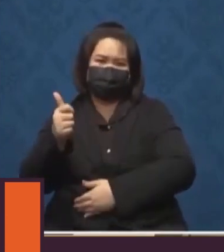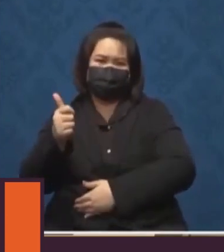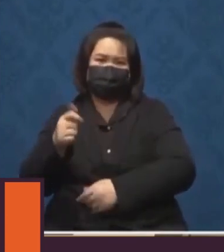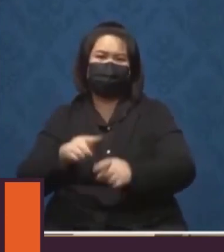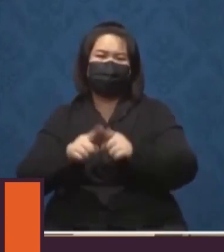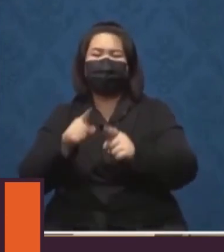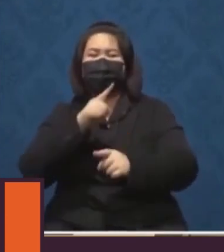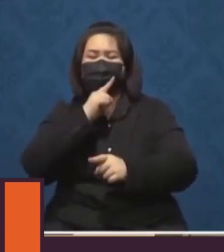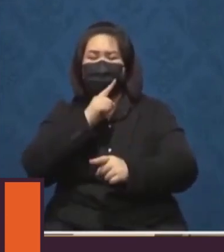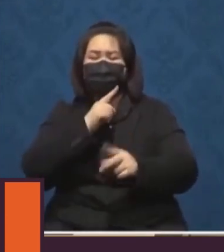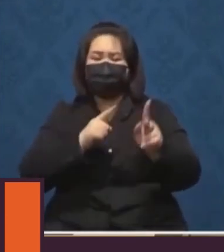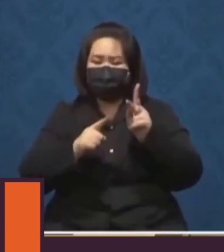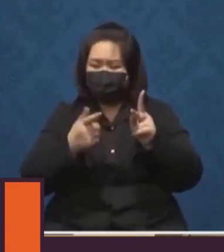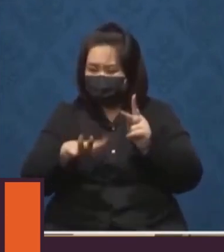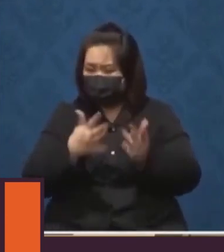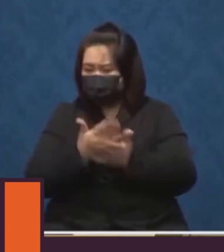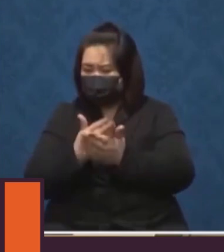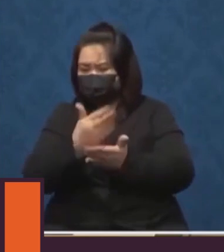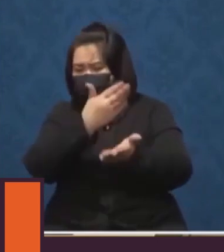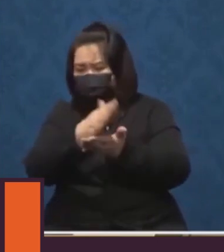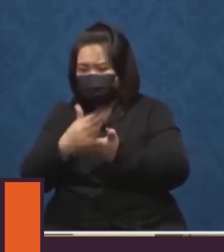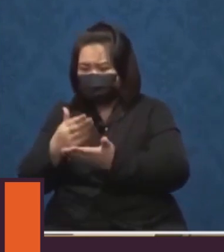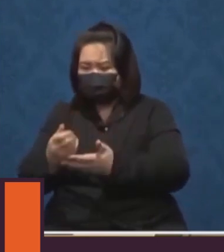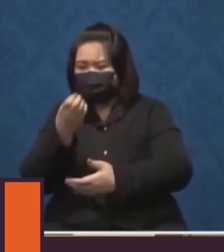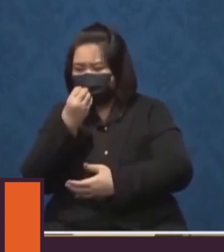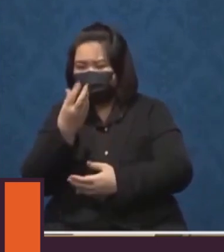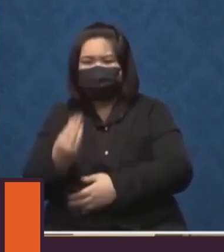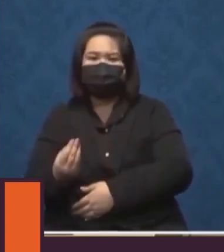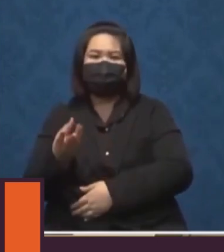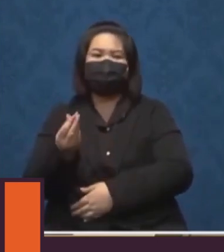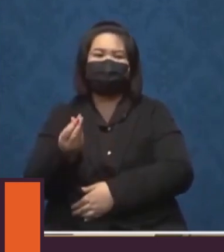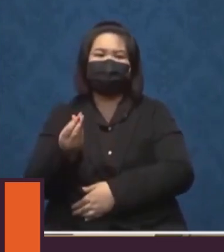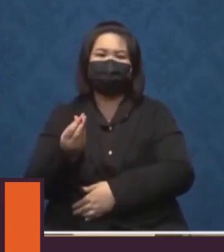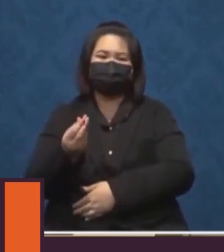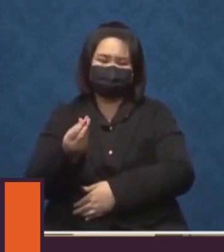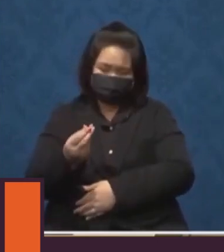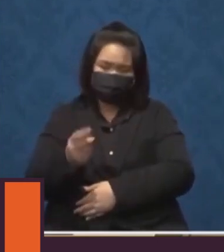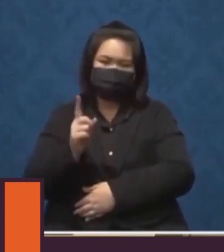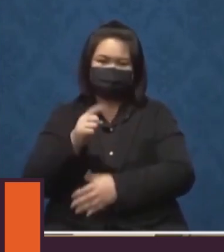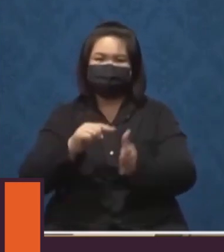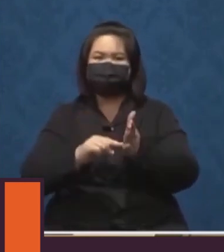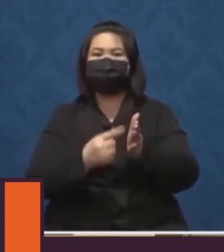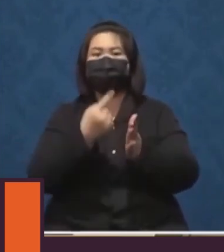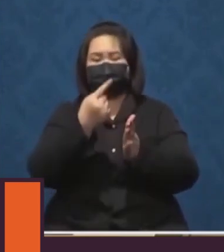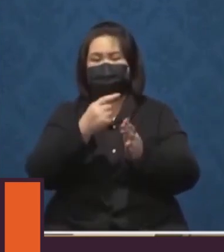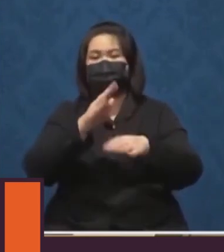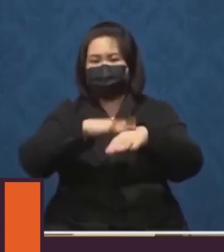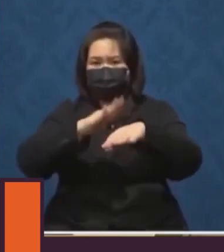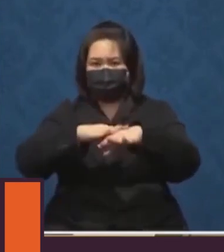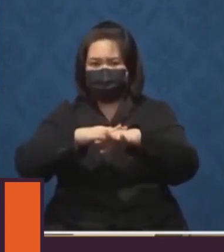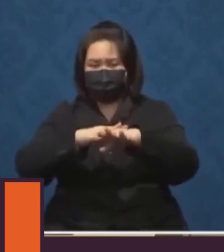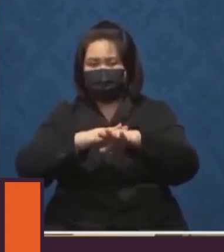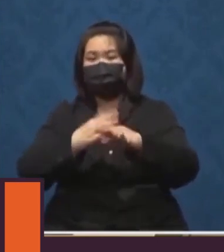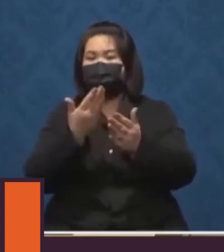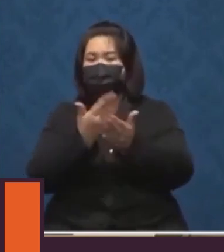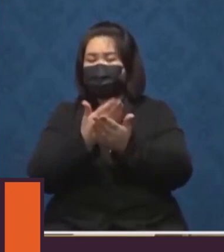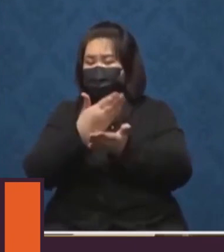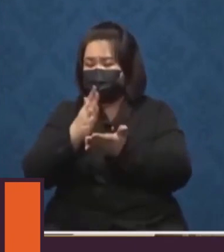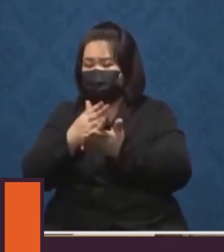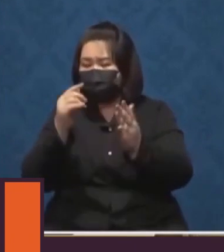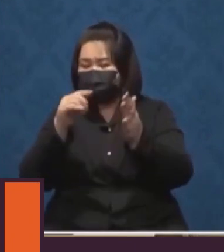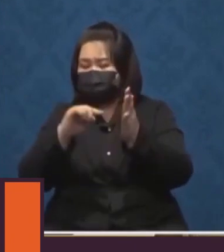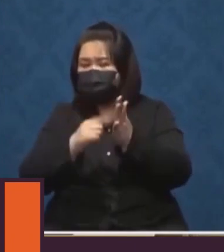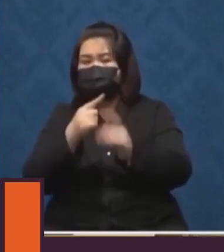ติมผู้ที่มากู้ยืมเพื่อการศึกษาและจะต้องมีเกณฑ์ที่เหมาะสมในการที่จะเริ่มต้นเรียกชำระเงินคืนสำหรับผู้กู้ด้วยครับ